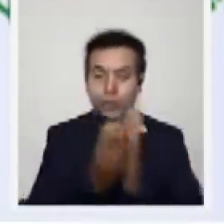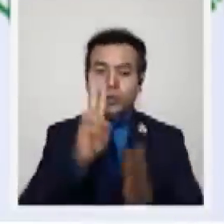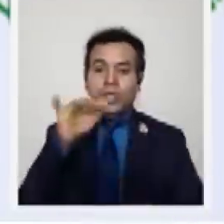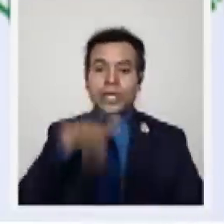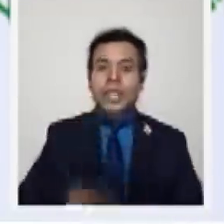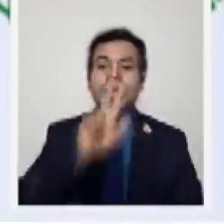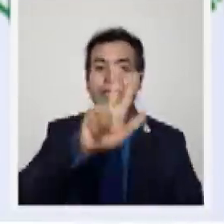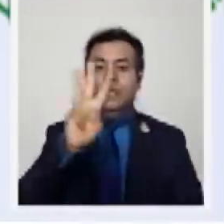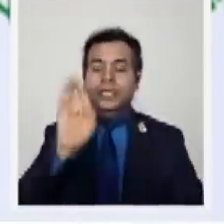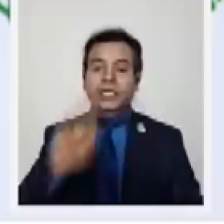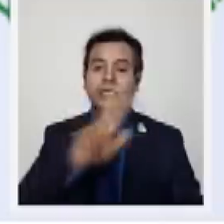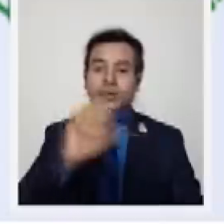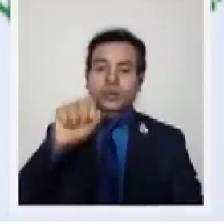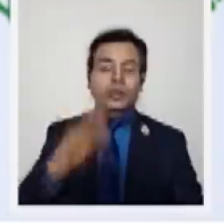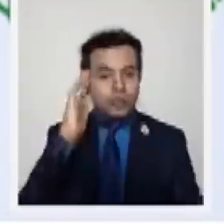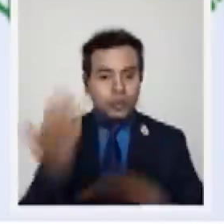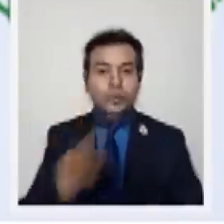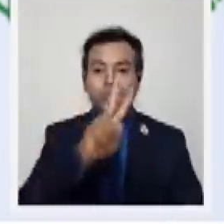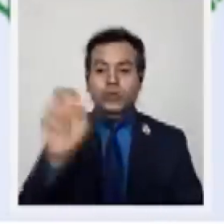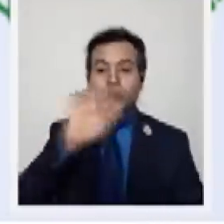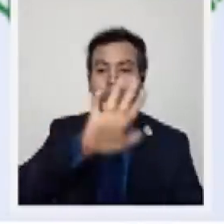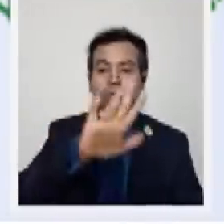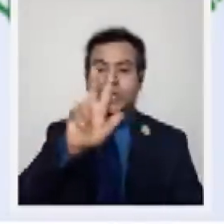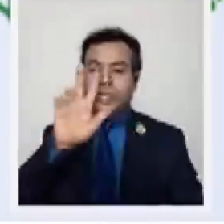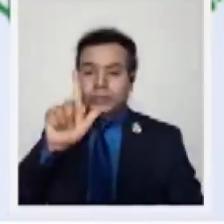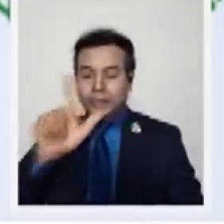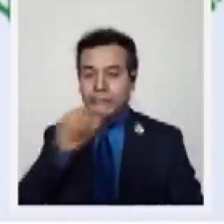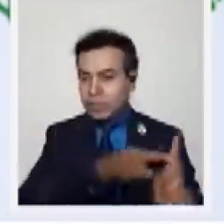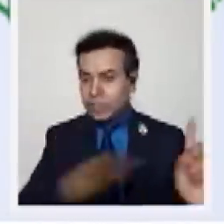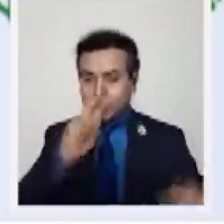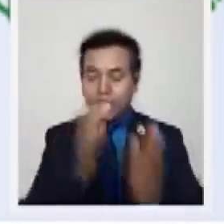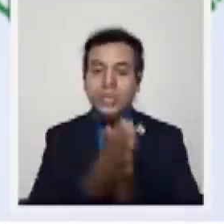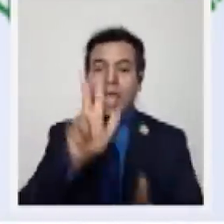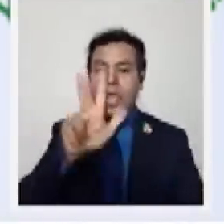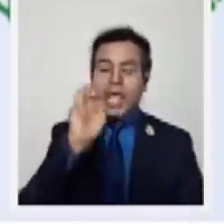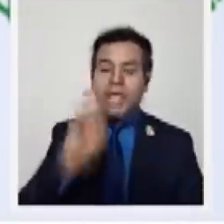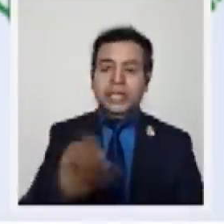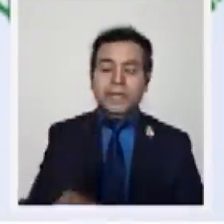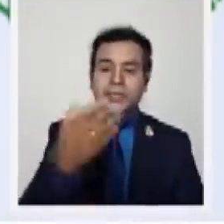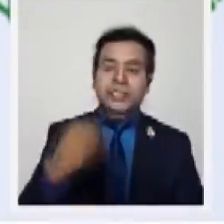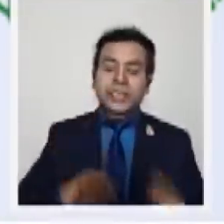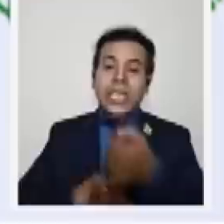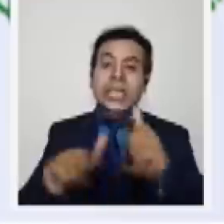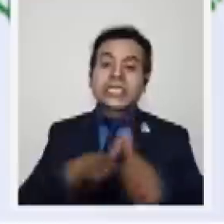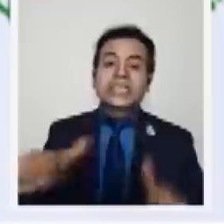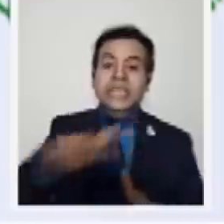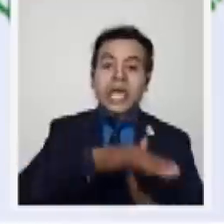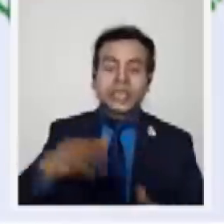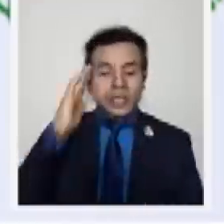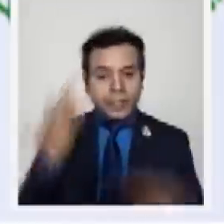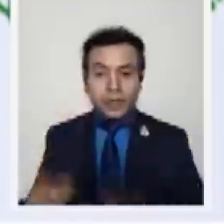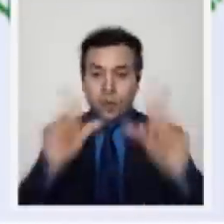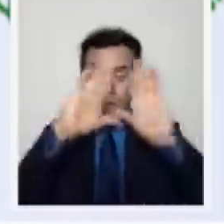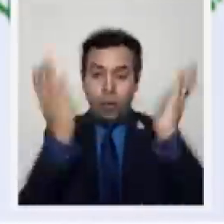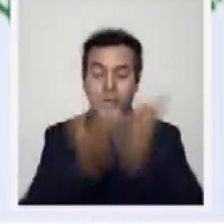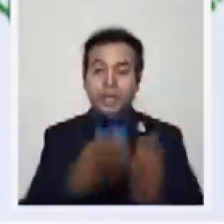হয়েছে 11,333 জন, এ পর্যন্ত 2,83,845 জন। মৃত্যুবরণ করেছেন 24 ঘন্টায় 257 জন, এ পর্যন্ত